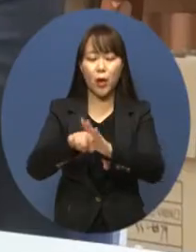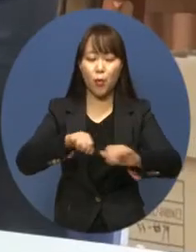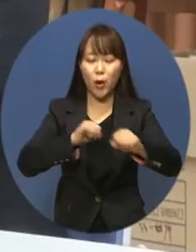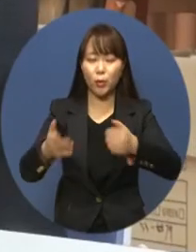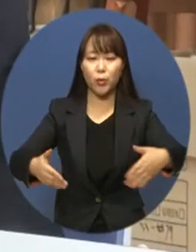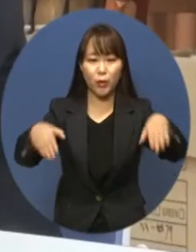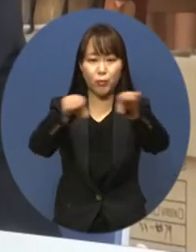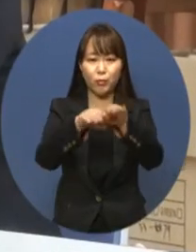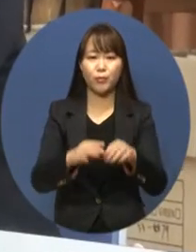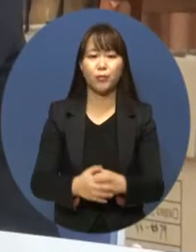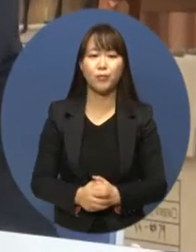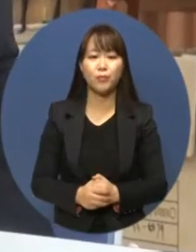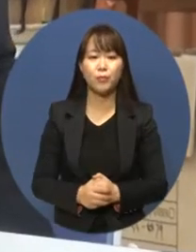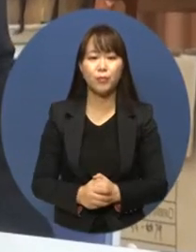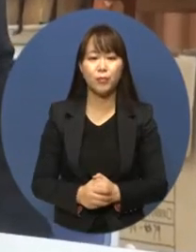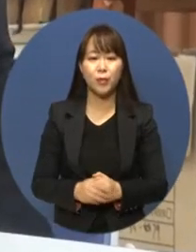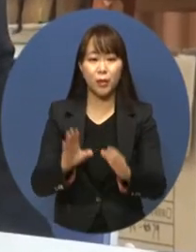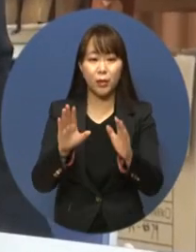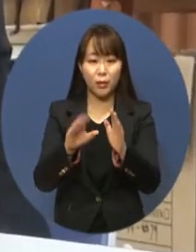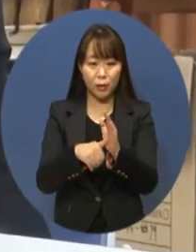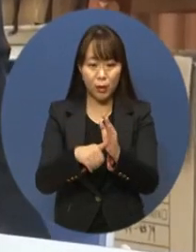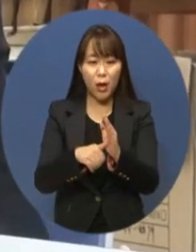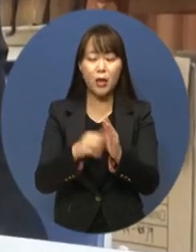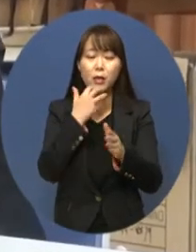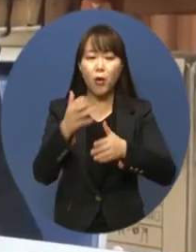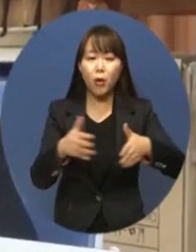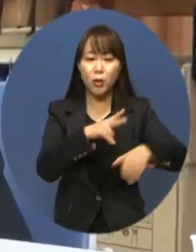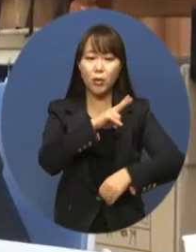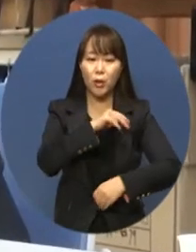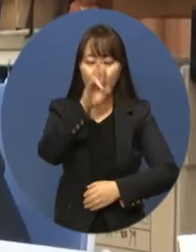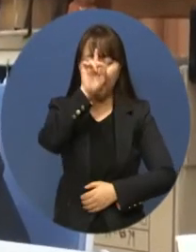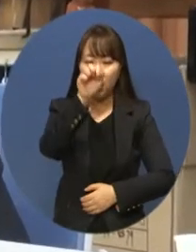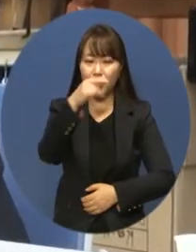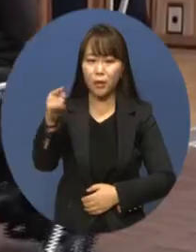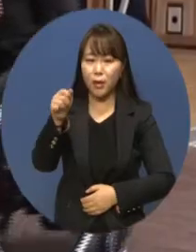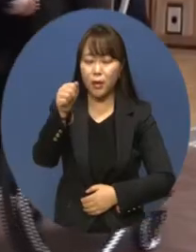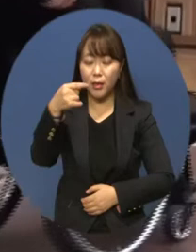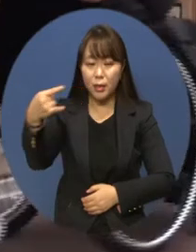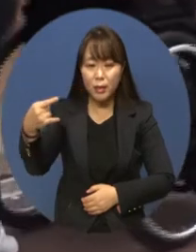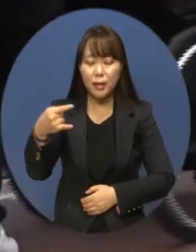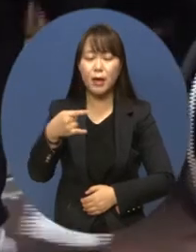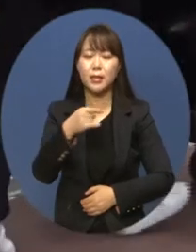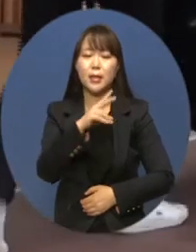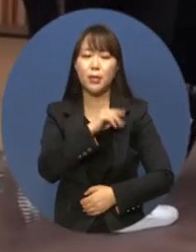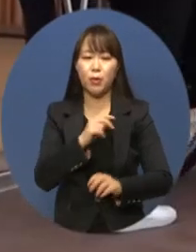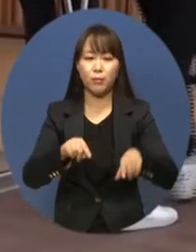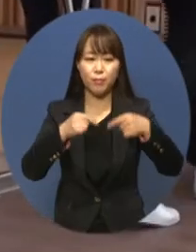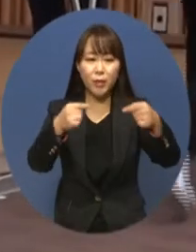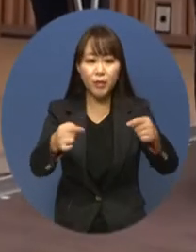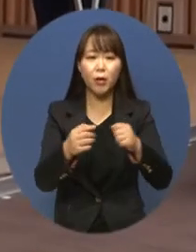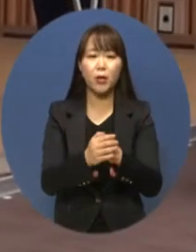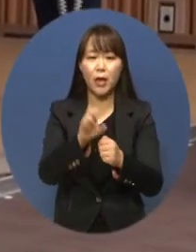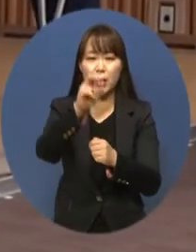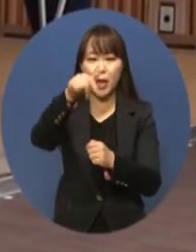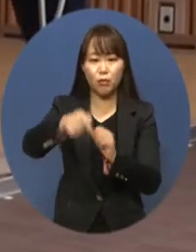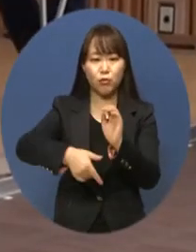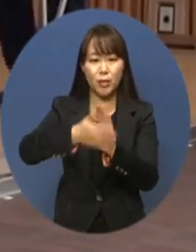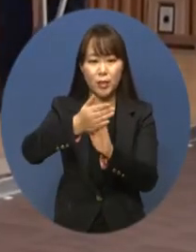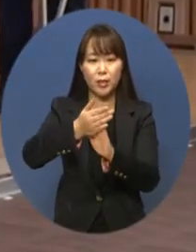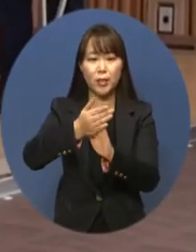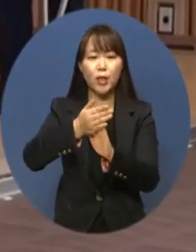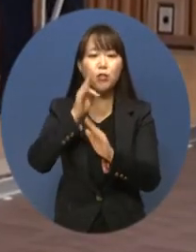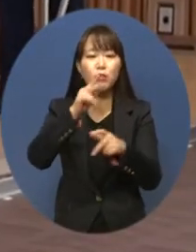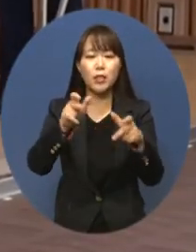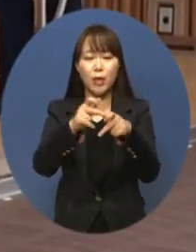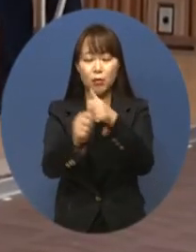기구입니다 이날 발대식에는 경기도의원 박태기 우연히 참석하여 양주시 증 증 장애인